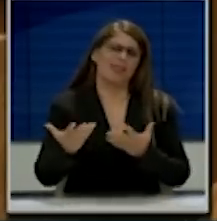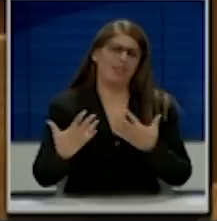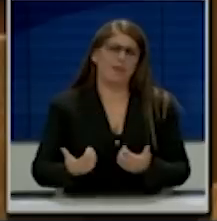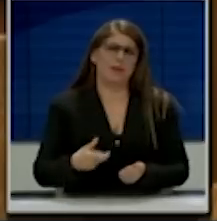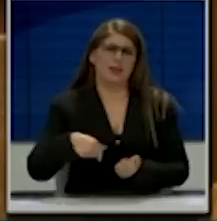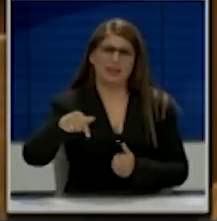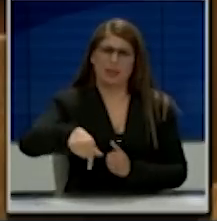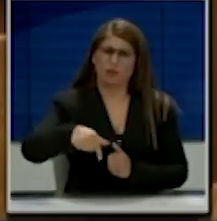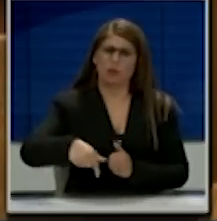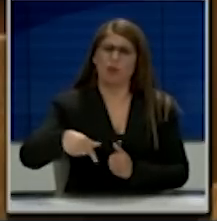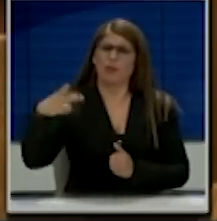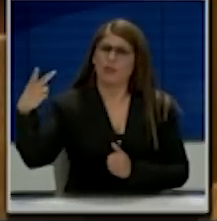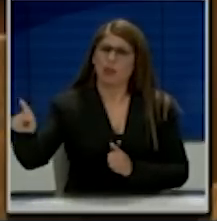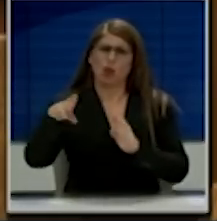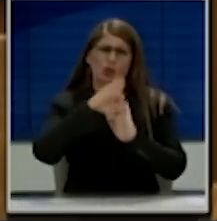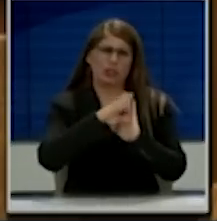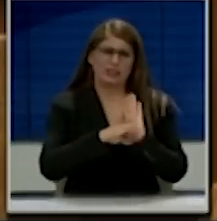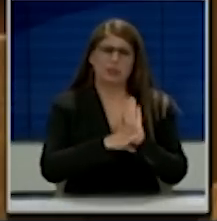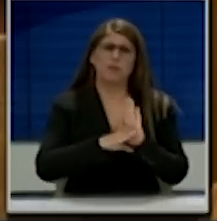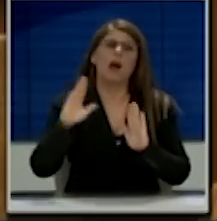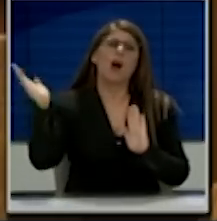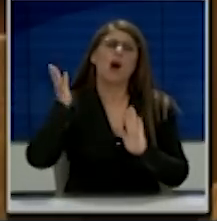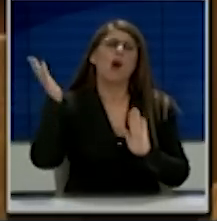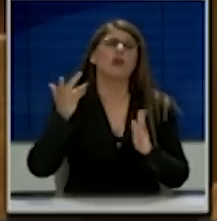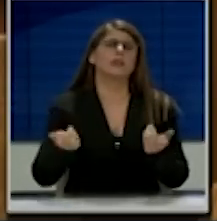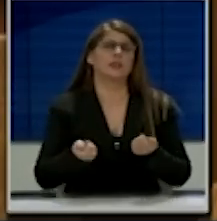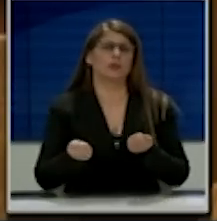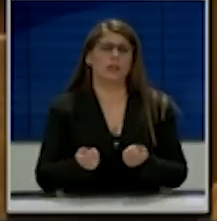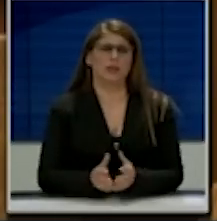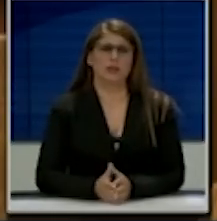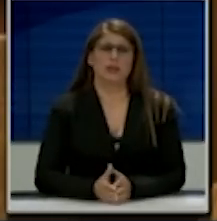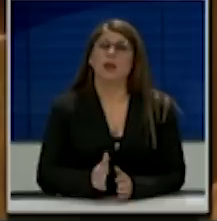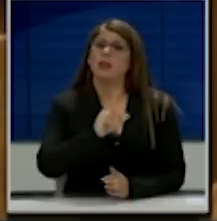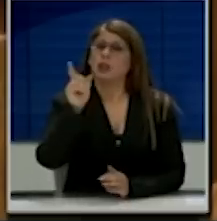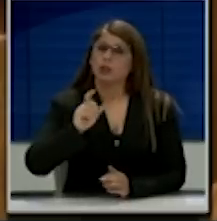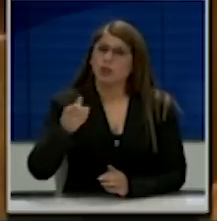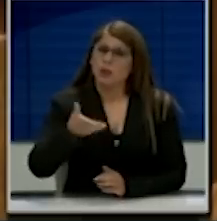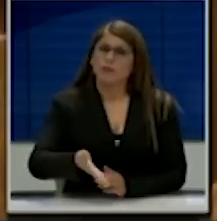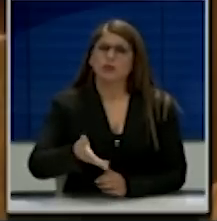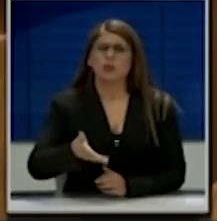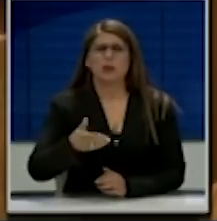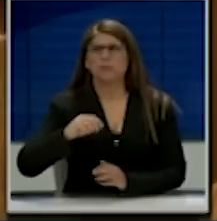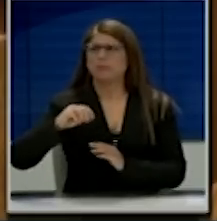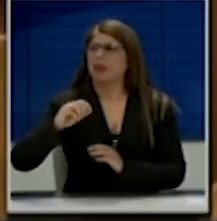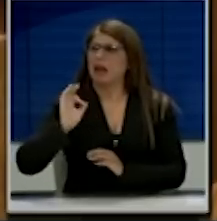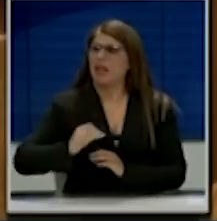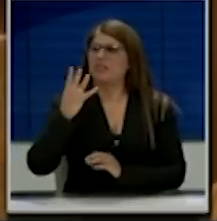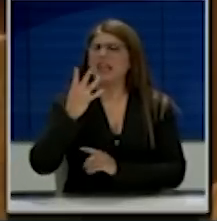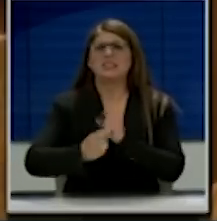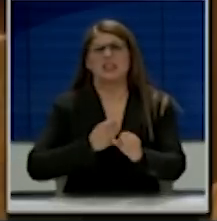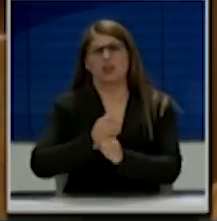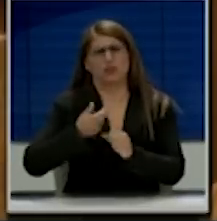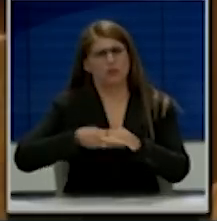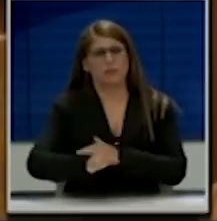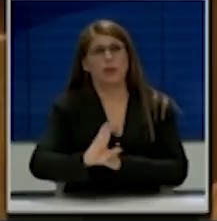σε αυτό εδώ το δικό σας σύστημα, ό,τι κι αν του κάνετε. Το ζούμε αυτό από τετραετία σε τετραετία.